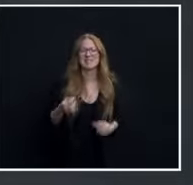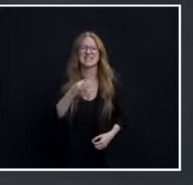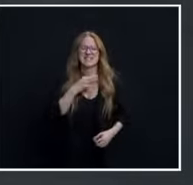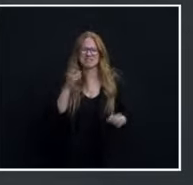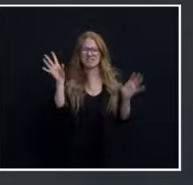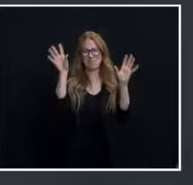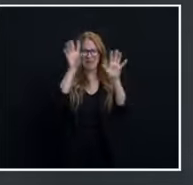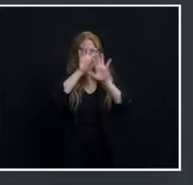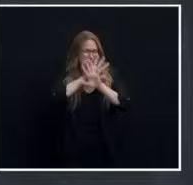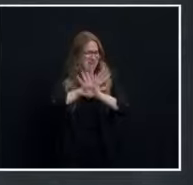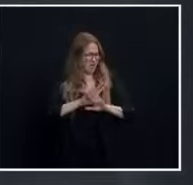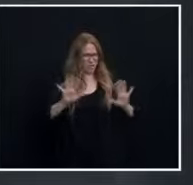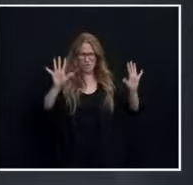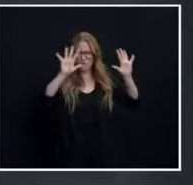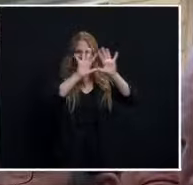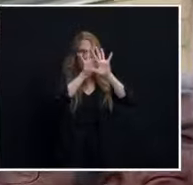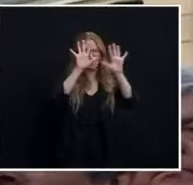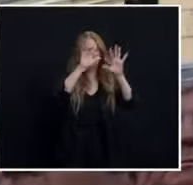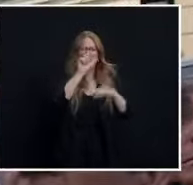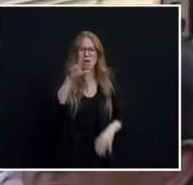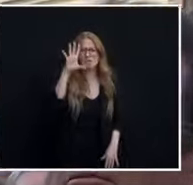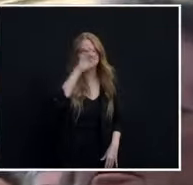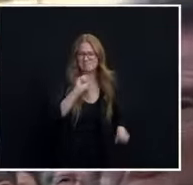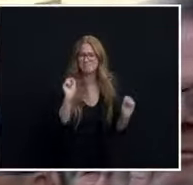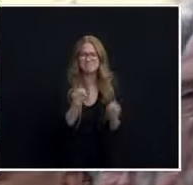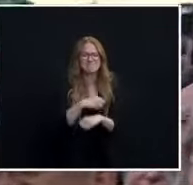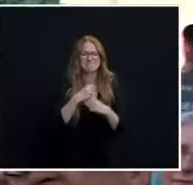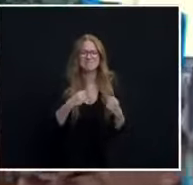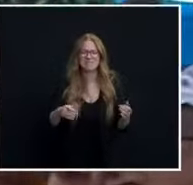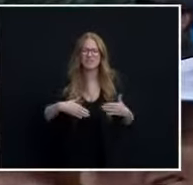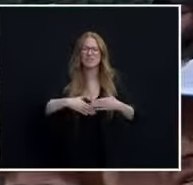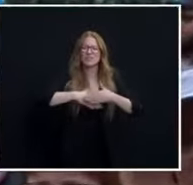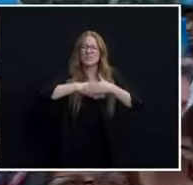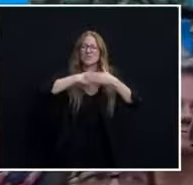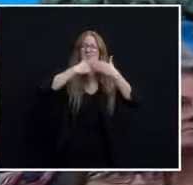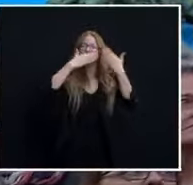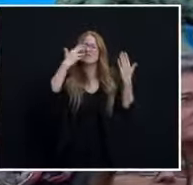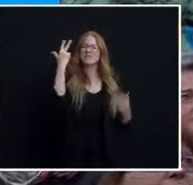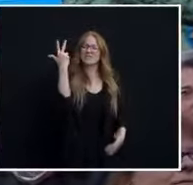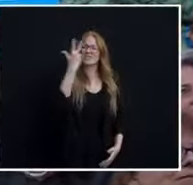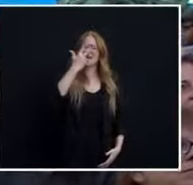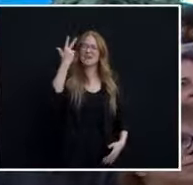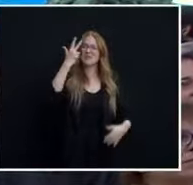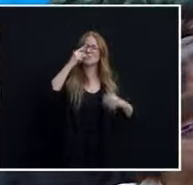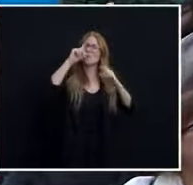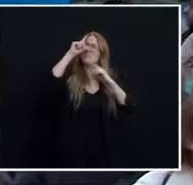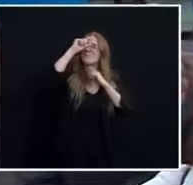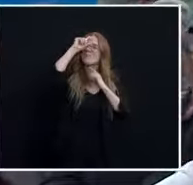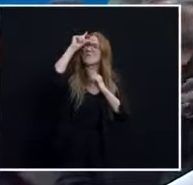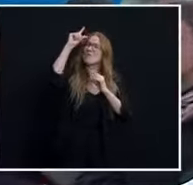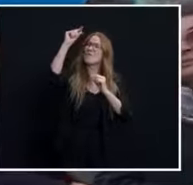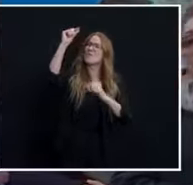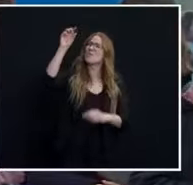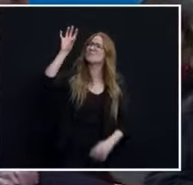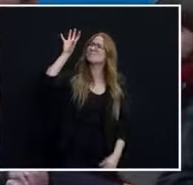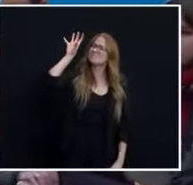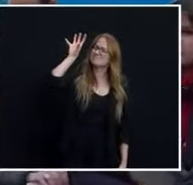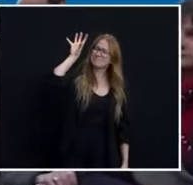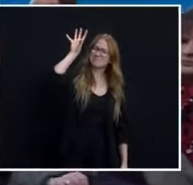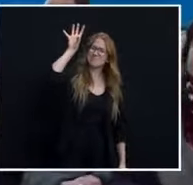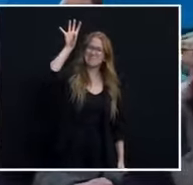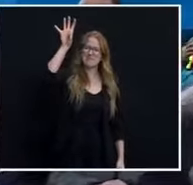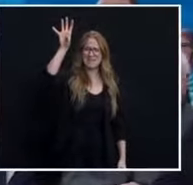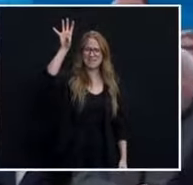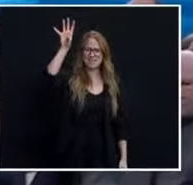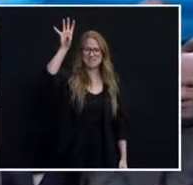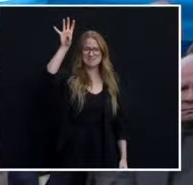brennt und die keiner mehr da kennt. Vollmond ist grün, um drei in der